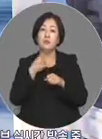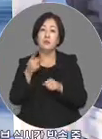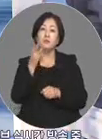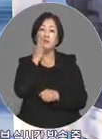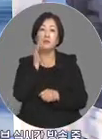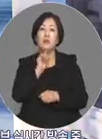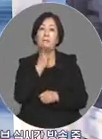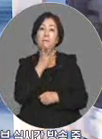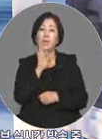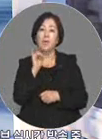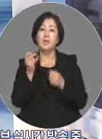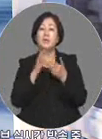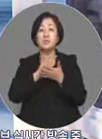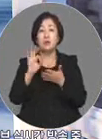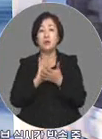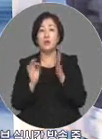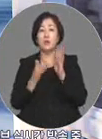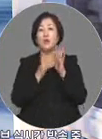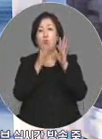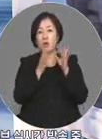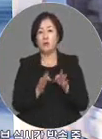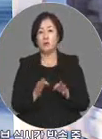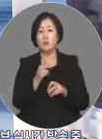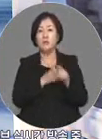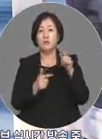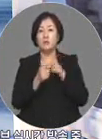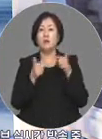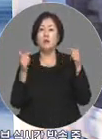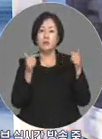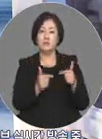울산페이를 발행하더라도 할인율은 낮아지고